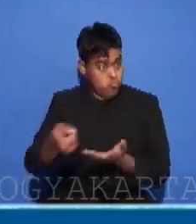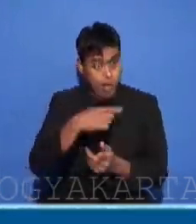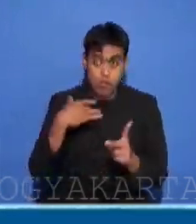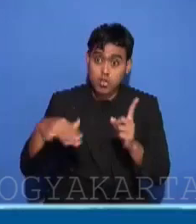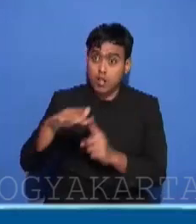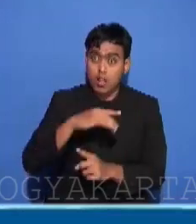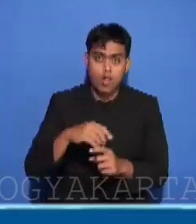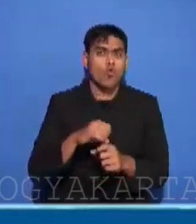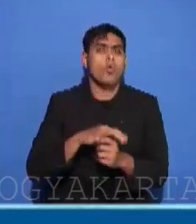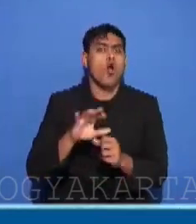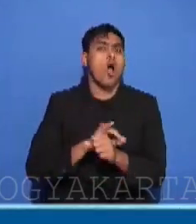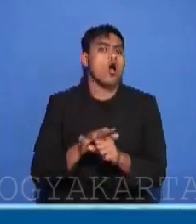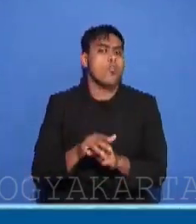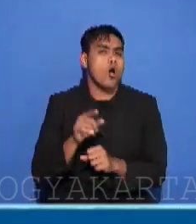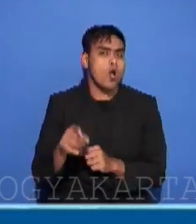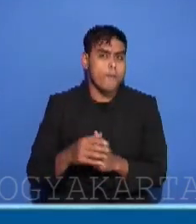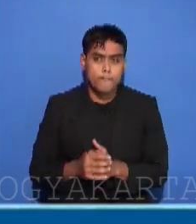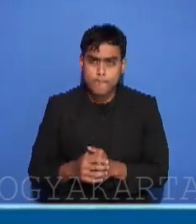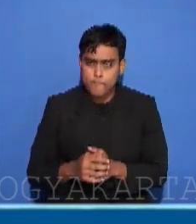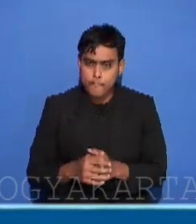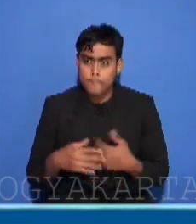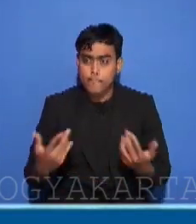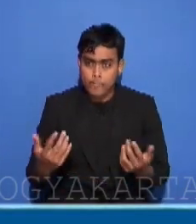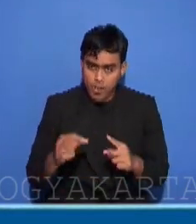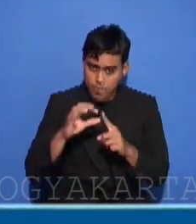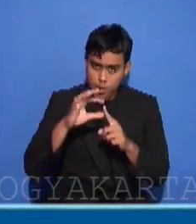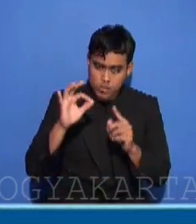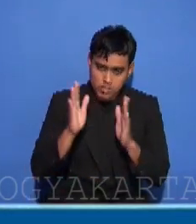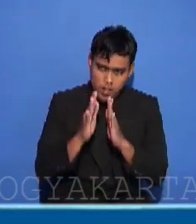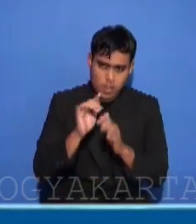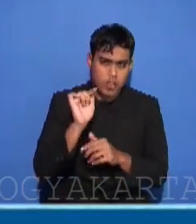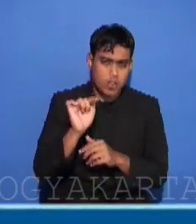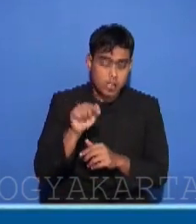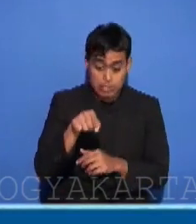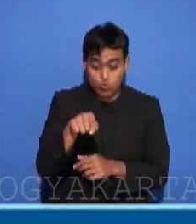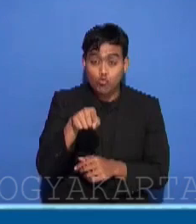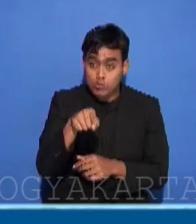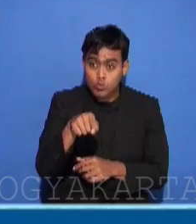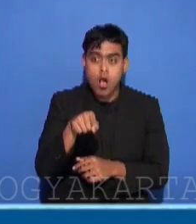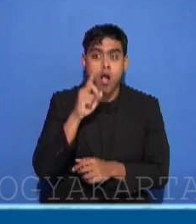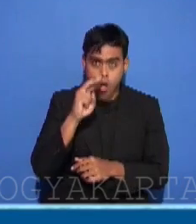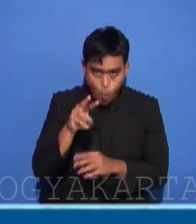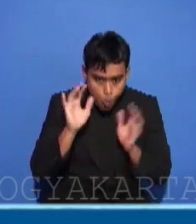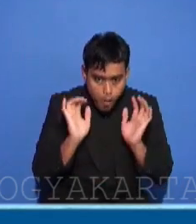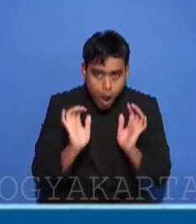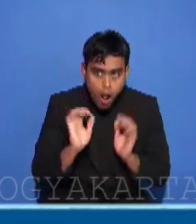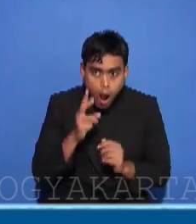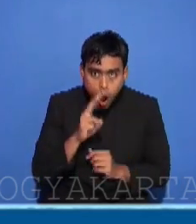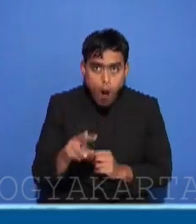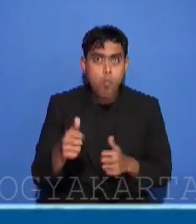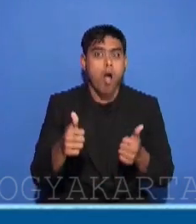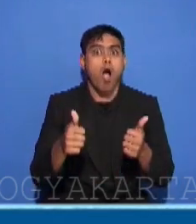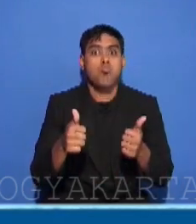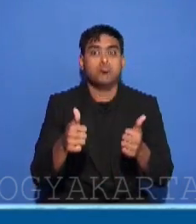Progo. Saking sakathahing jinis ronmin, ronmin varietas pirmin kathah dipun panggihaken. Min varietas